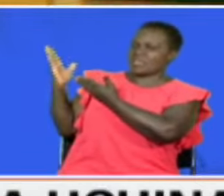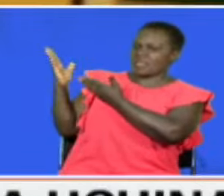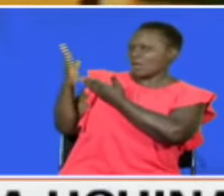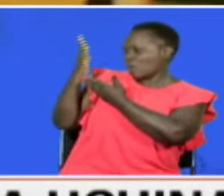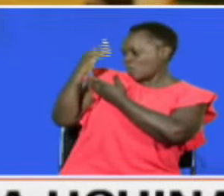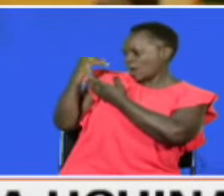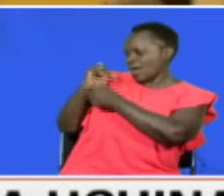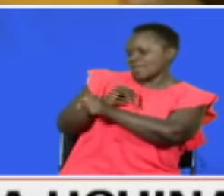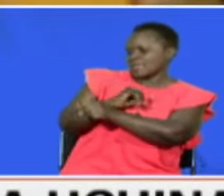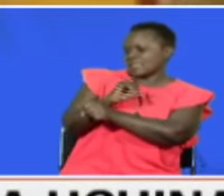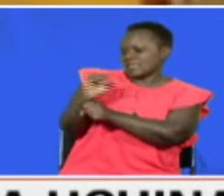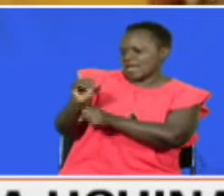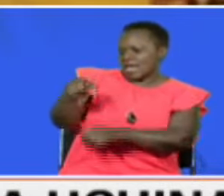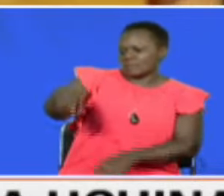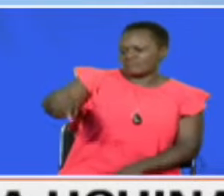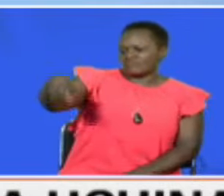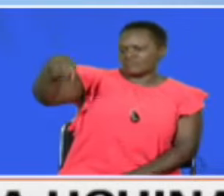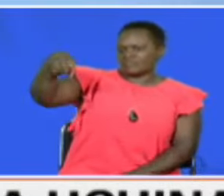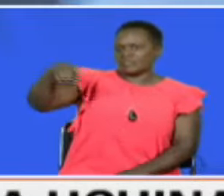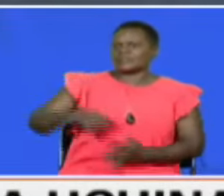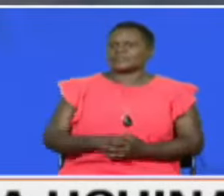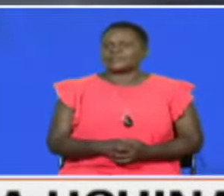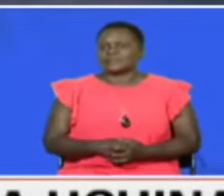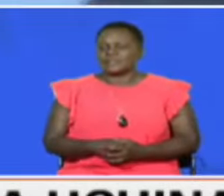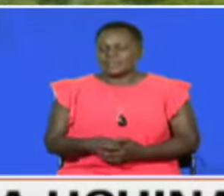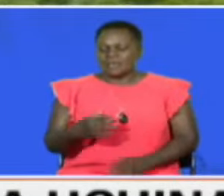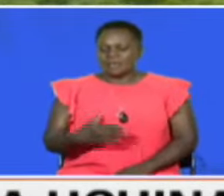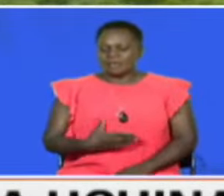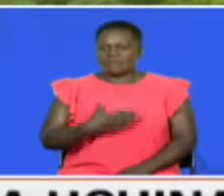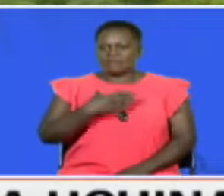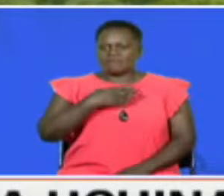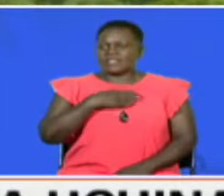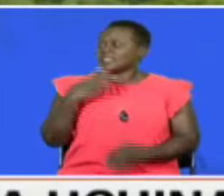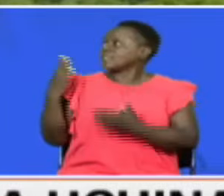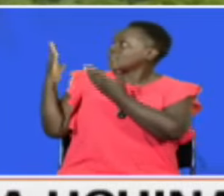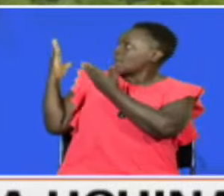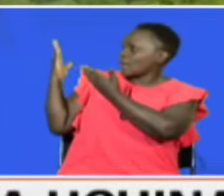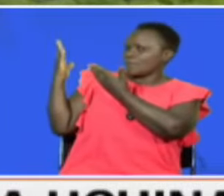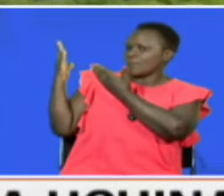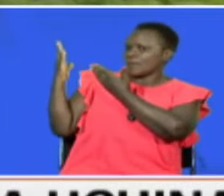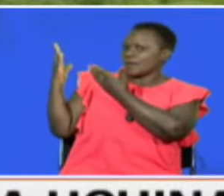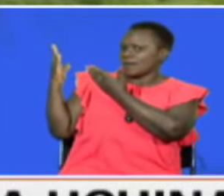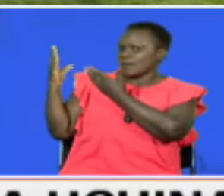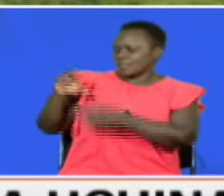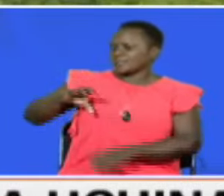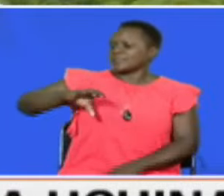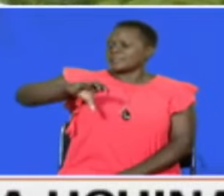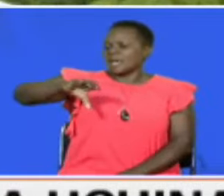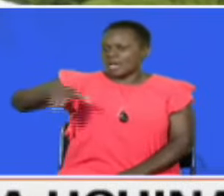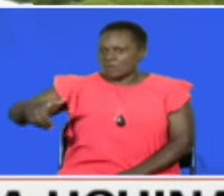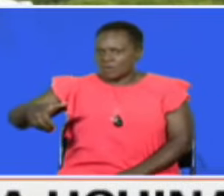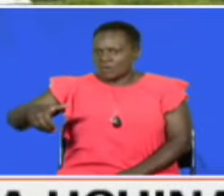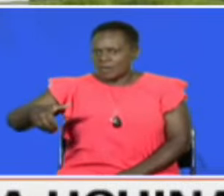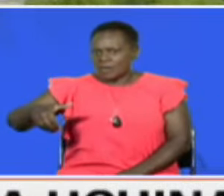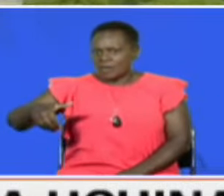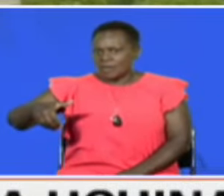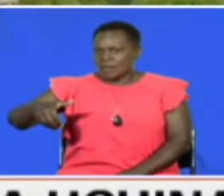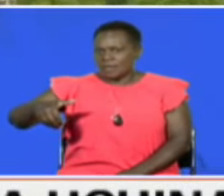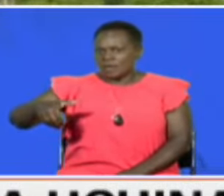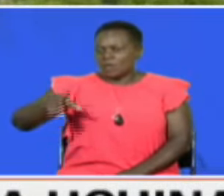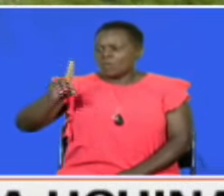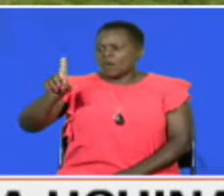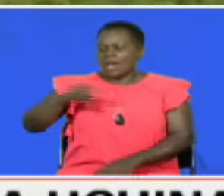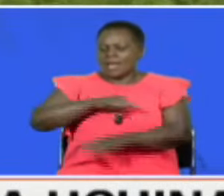na sanaa na hata uvuvi. Ziara yetu imetufikisha katika kijiji cha Shangarubu ambako itachukua takriban